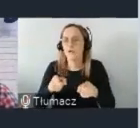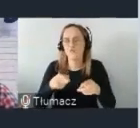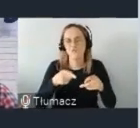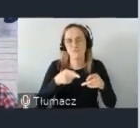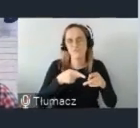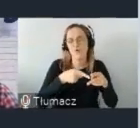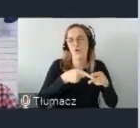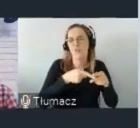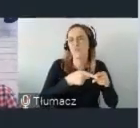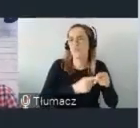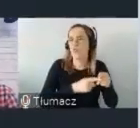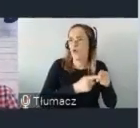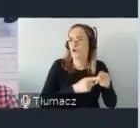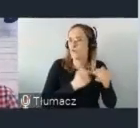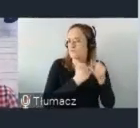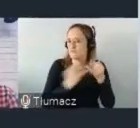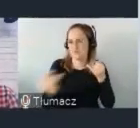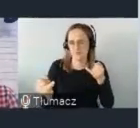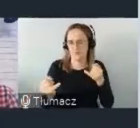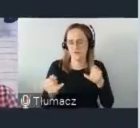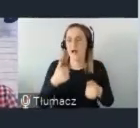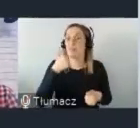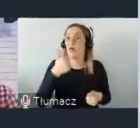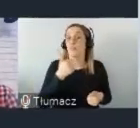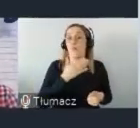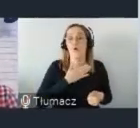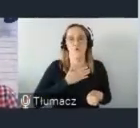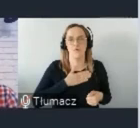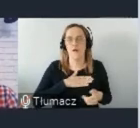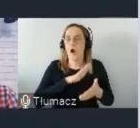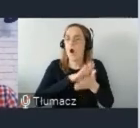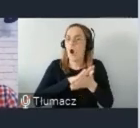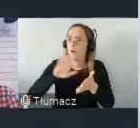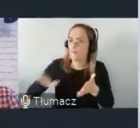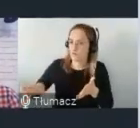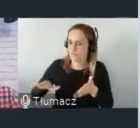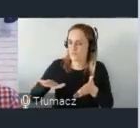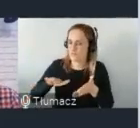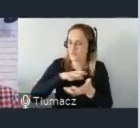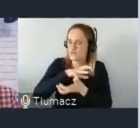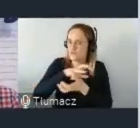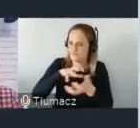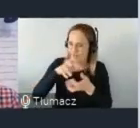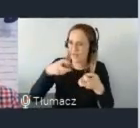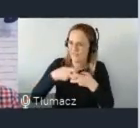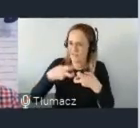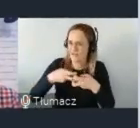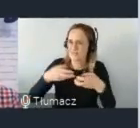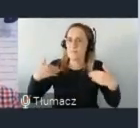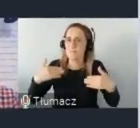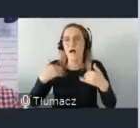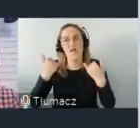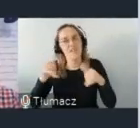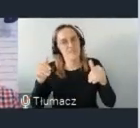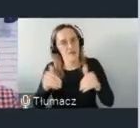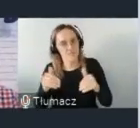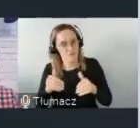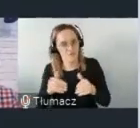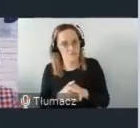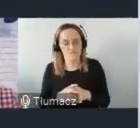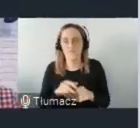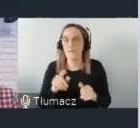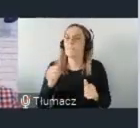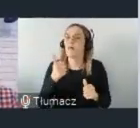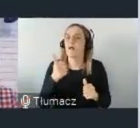nie pracowałem i jedno, które lubię, bo oprócz wirtualnych spacerów daje inne możliwości. I od niego